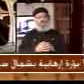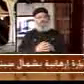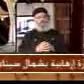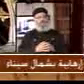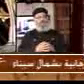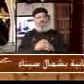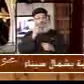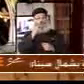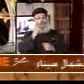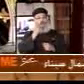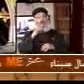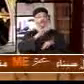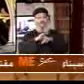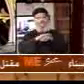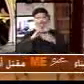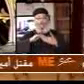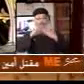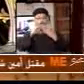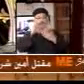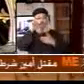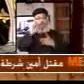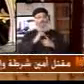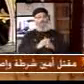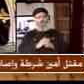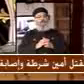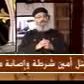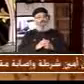المال الذي تستطيع أن تخدم به،